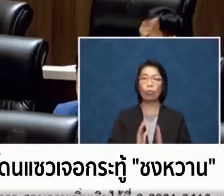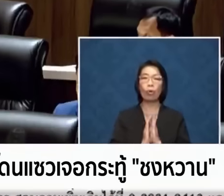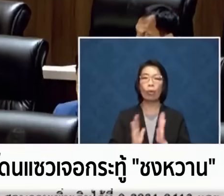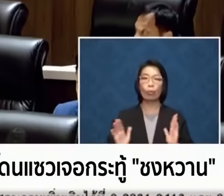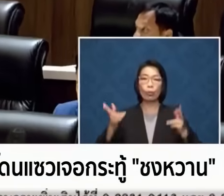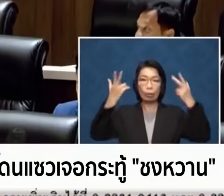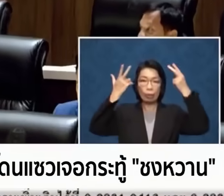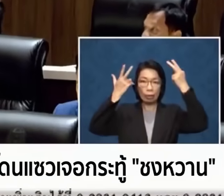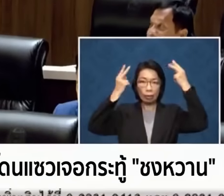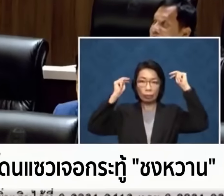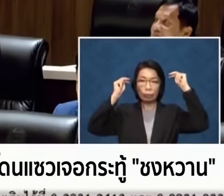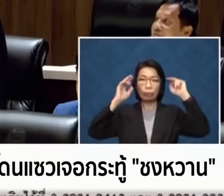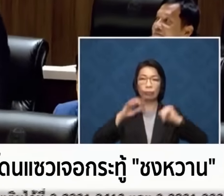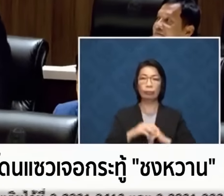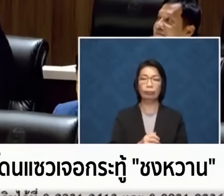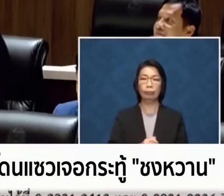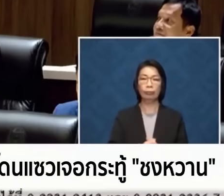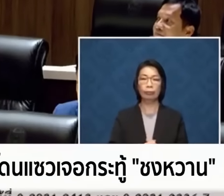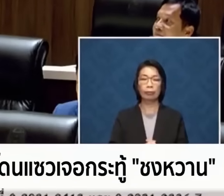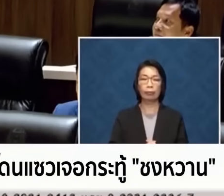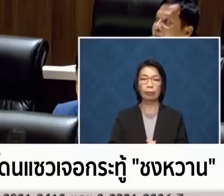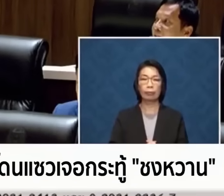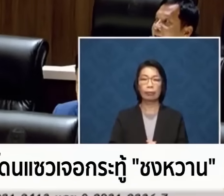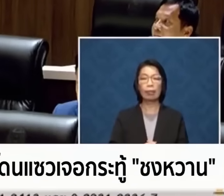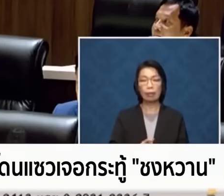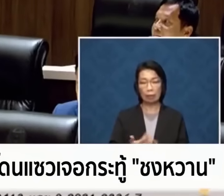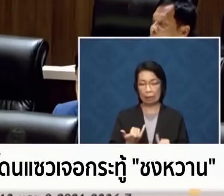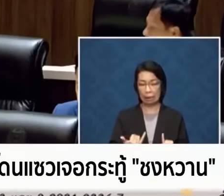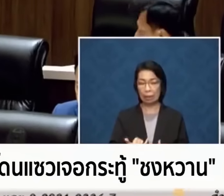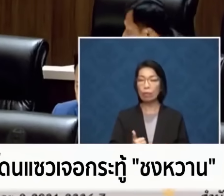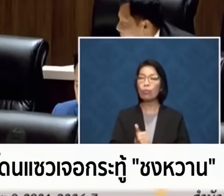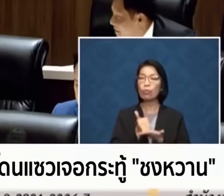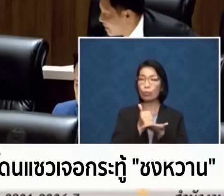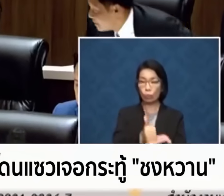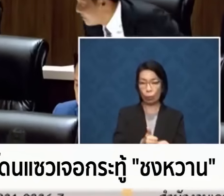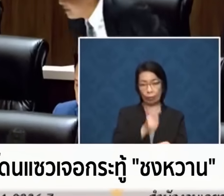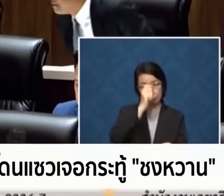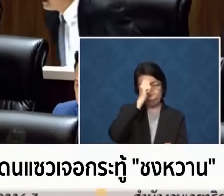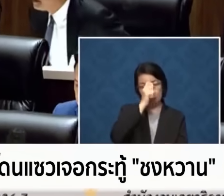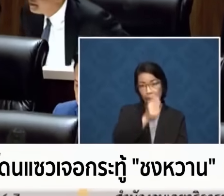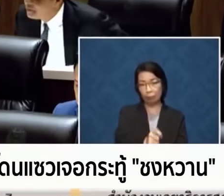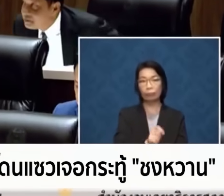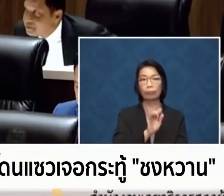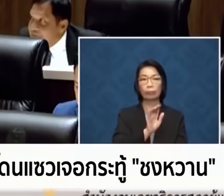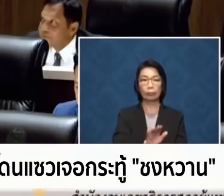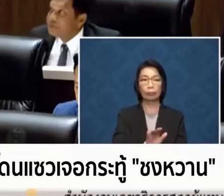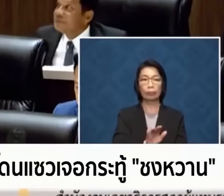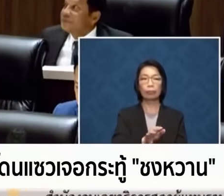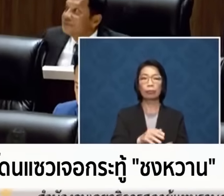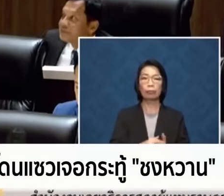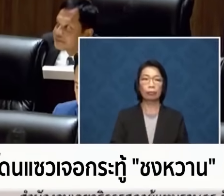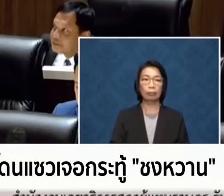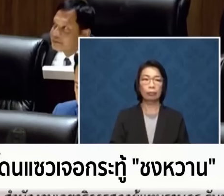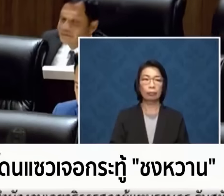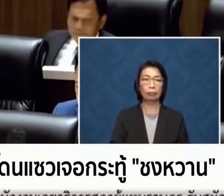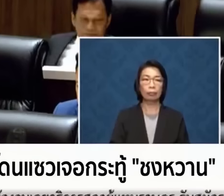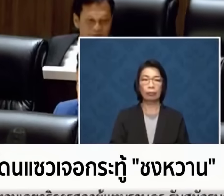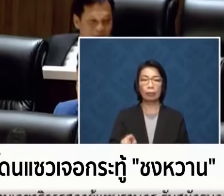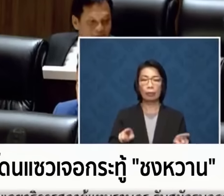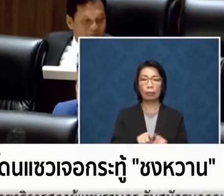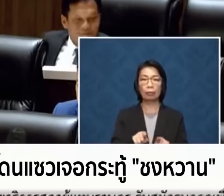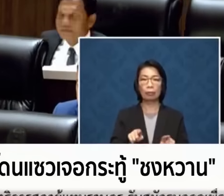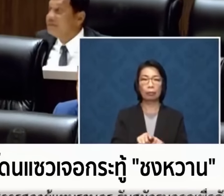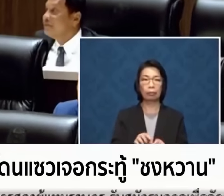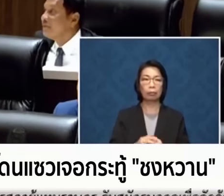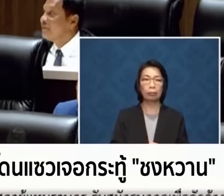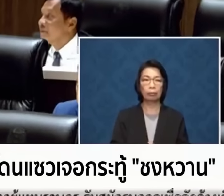ออนไลน์ปราบแก๊งคอเซ็นเตอร์เนี่ยแซวก่อนค่ะแซวกลับไปที่คุณอัครเดชที่ตั้งกระทู้แรกเมื่อสักครู่บอก